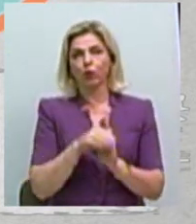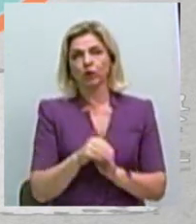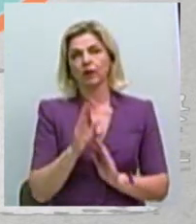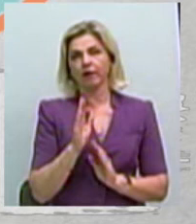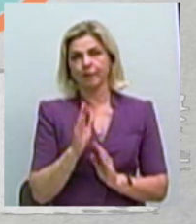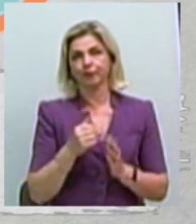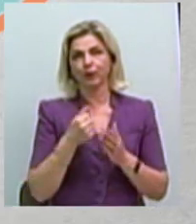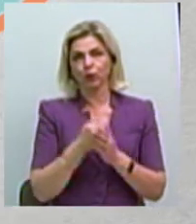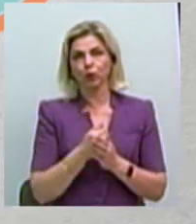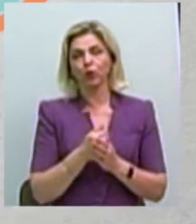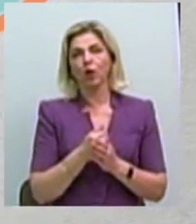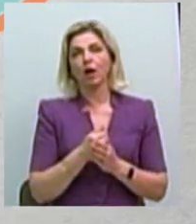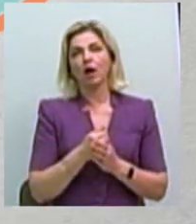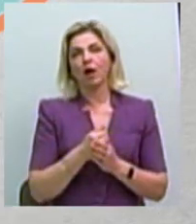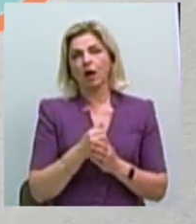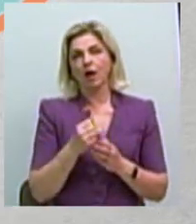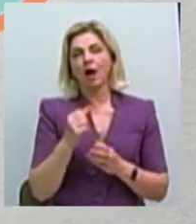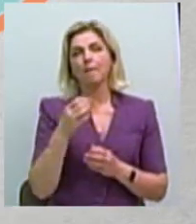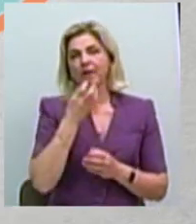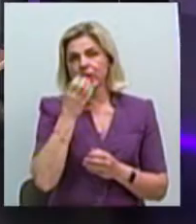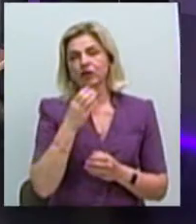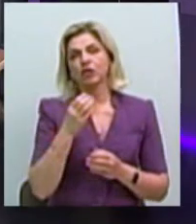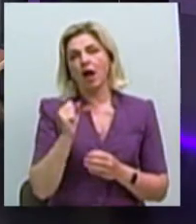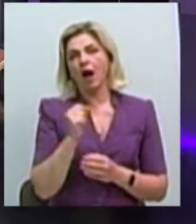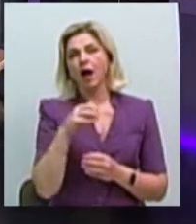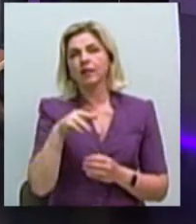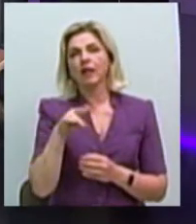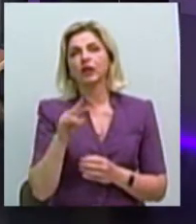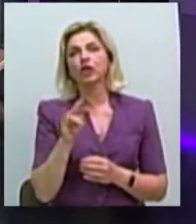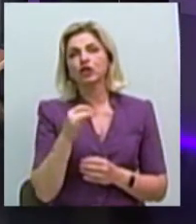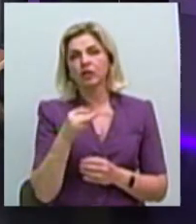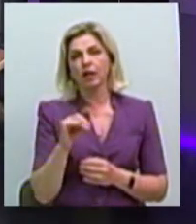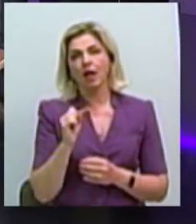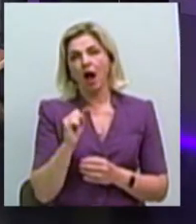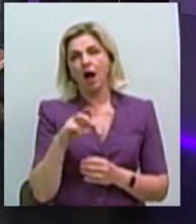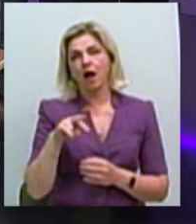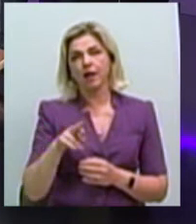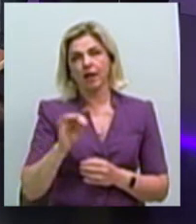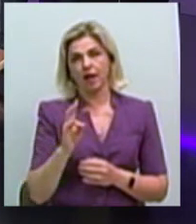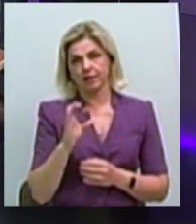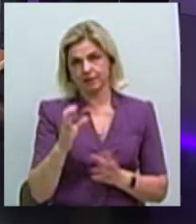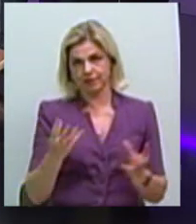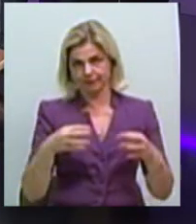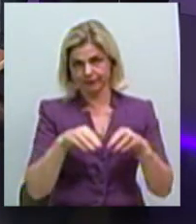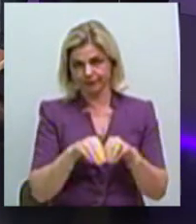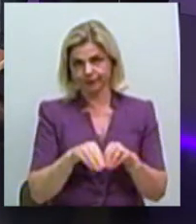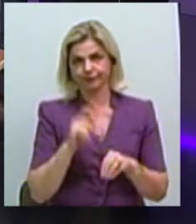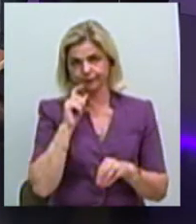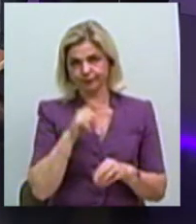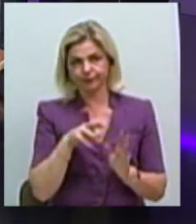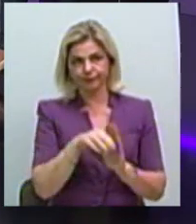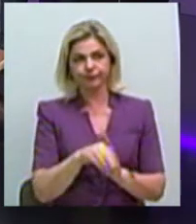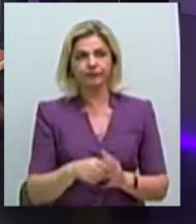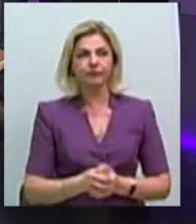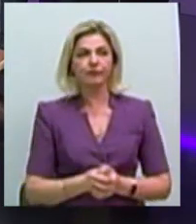до Північно-Атлантичного альянсу. Дякую. Трошки з випередженням графіка, дякую. Будь ласка, Геннадій, ваші